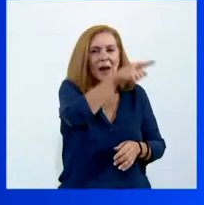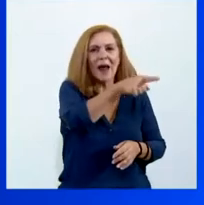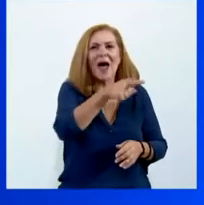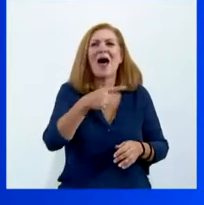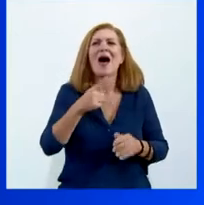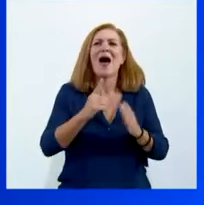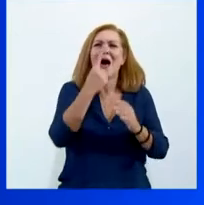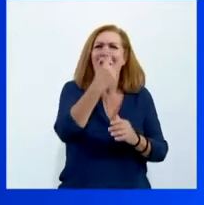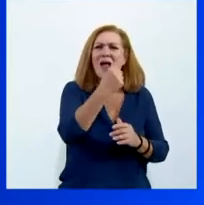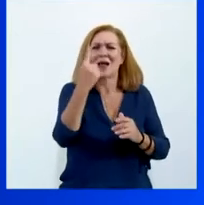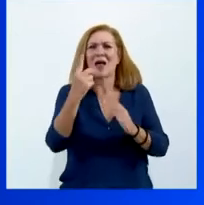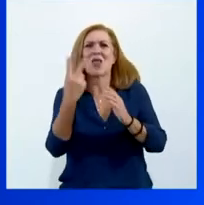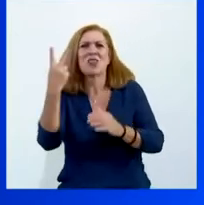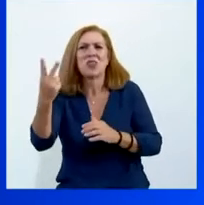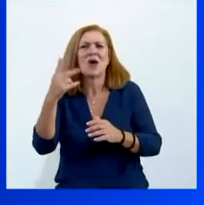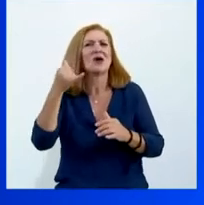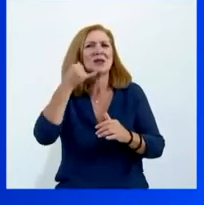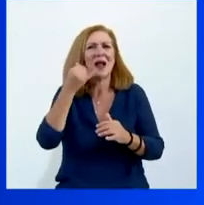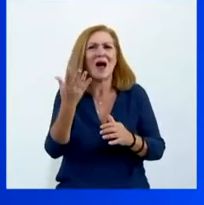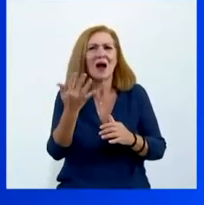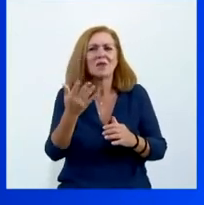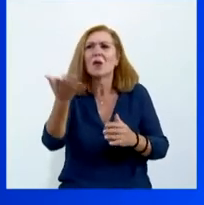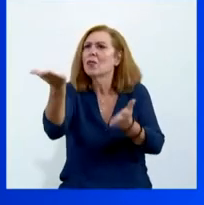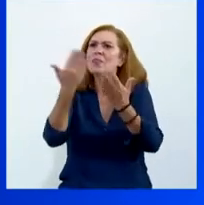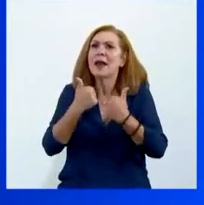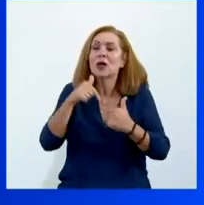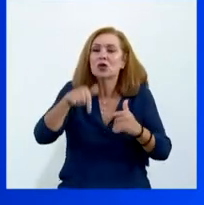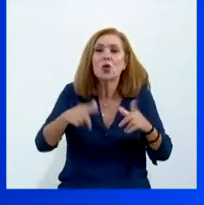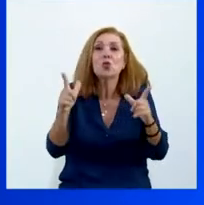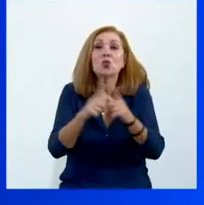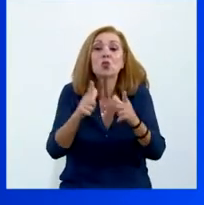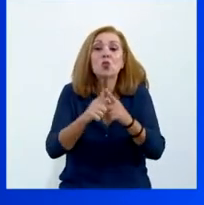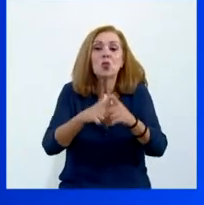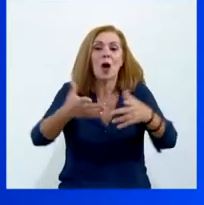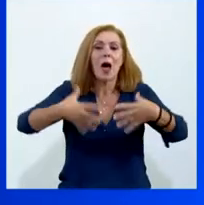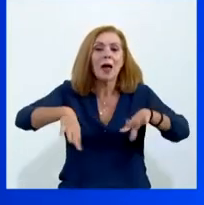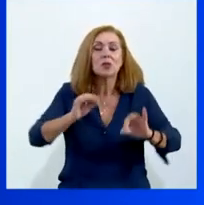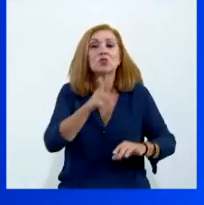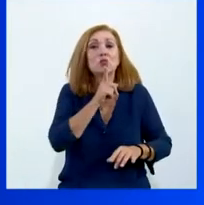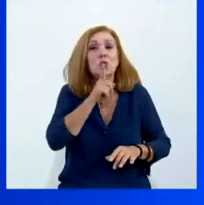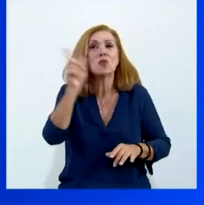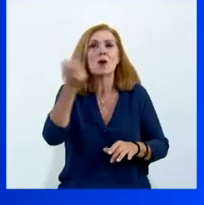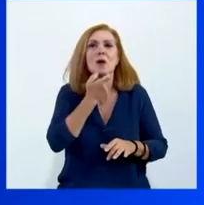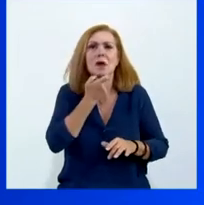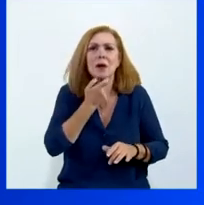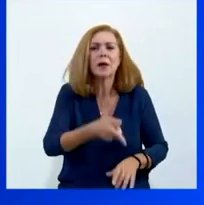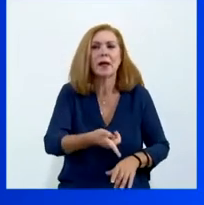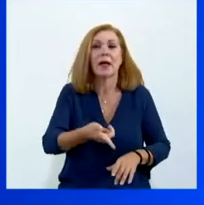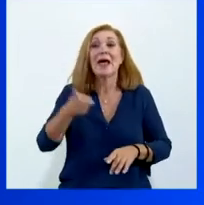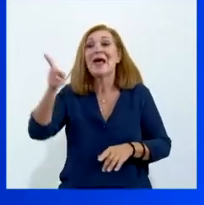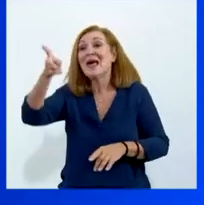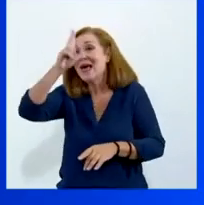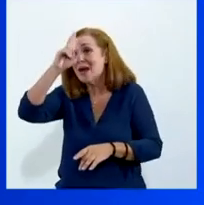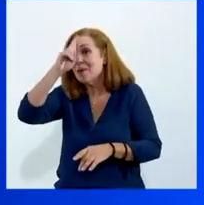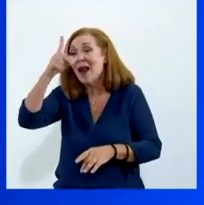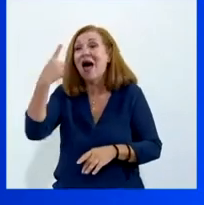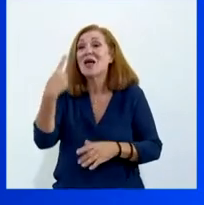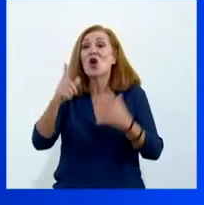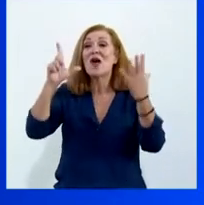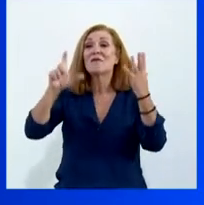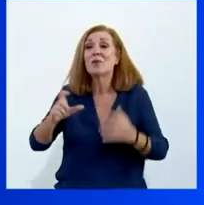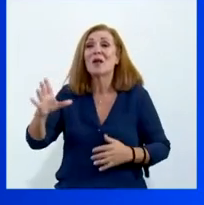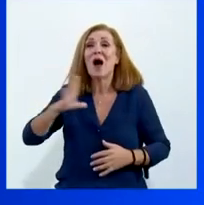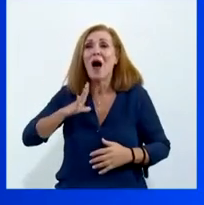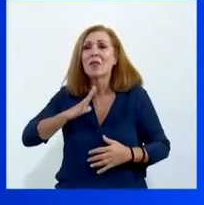112. Πιλωτικά αρχίζουν και το δοκιμάζουν. Το ίδιο συμβαίνει και στο Ηνωμένο Βασίλειο. Και στη Γερμανία 170 άνθρωποι